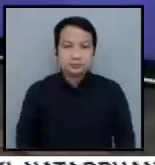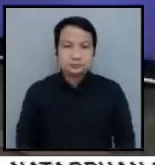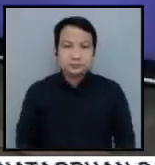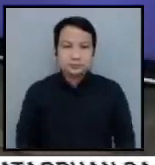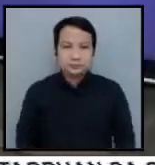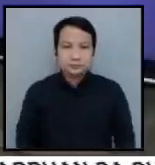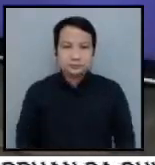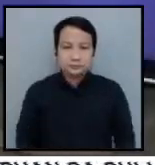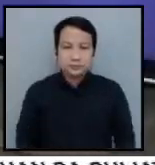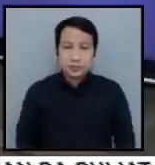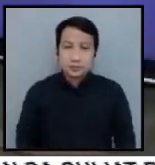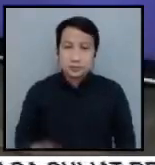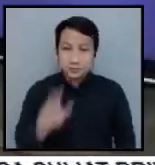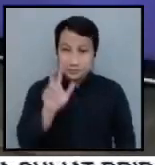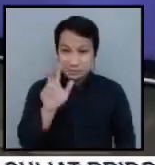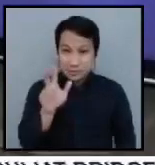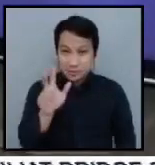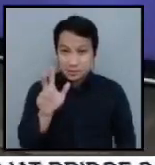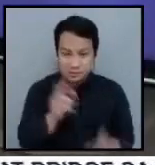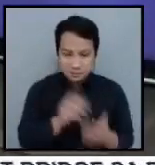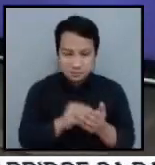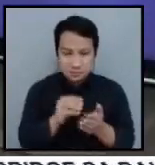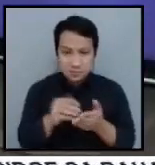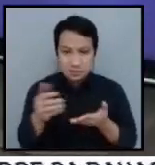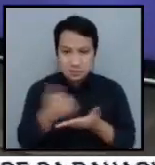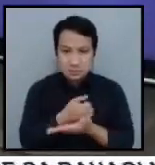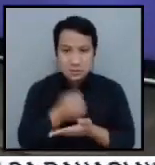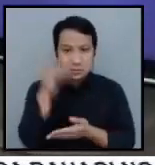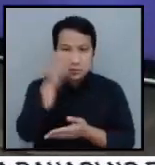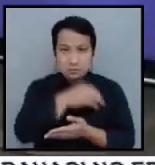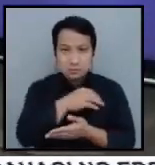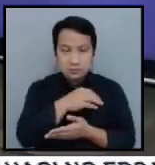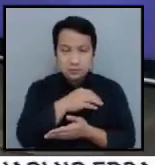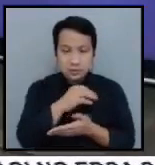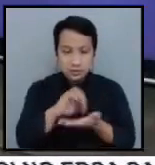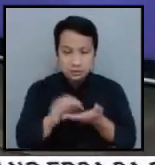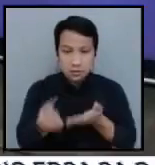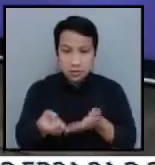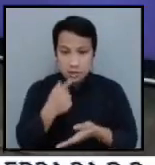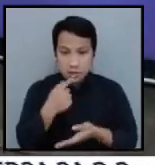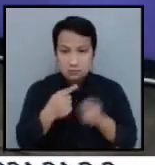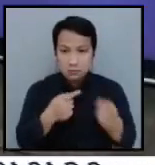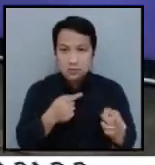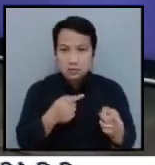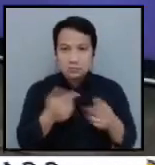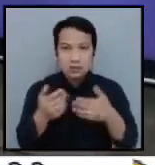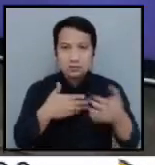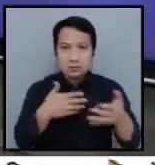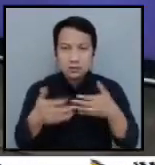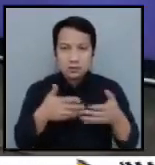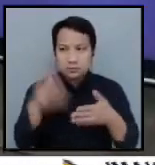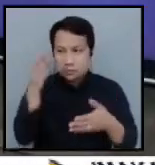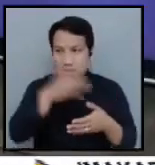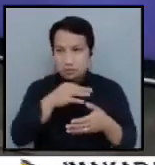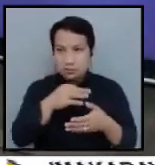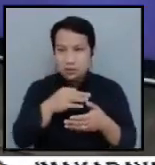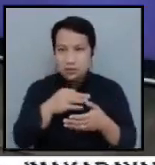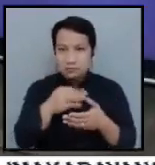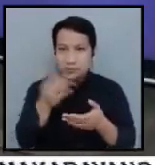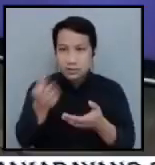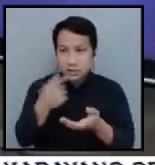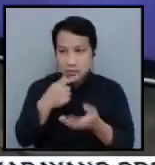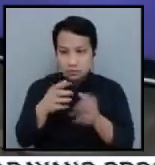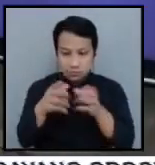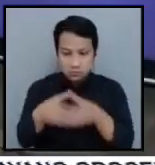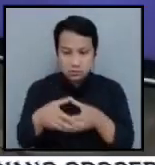Nasa 30 milyong pisong halaga ng mga peking over-the-counter medicines at iba pang gamot ang nasabat ng pinagsamang puwersa ng Bureau